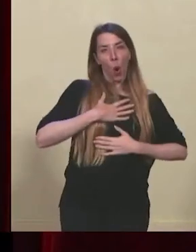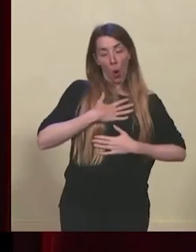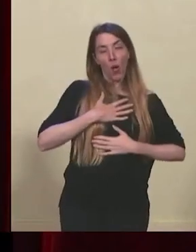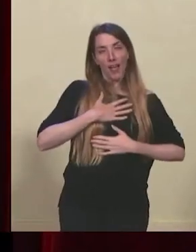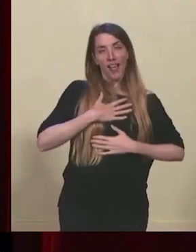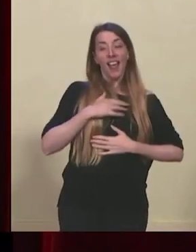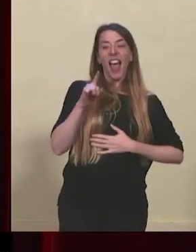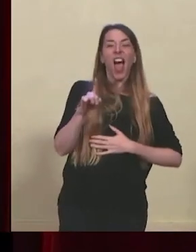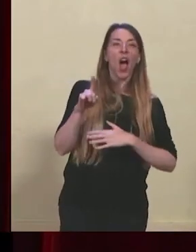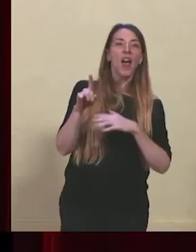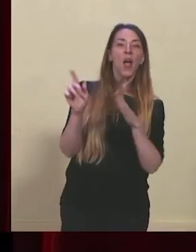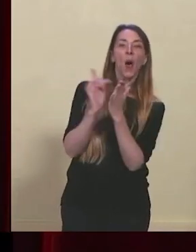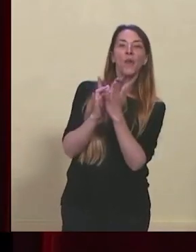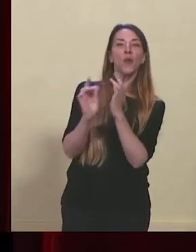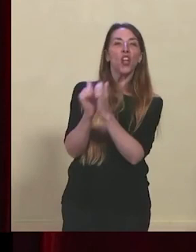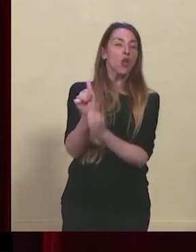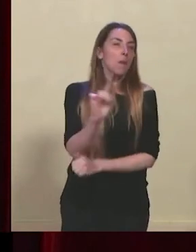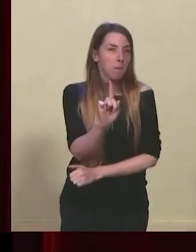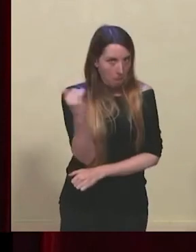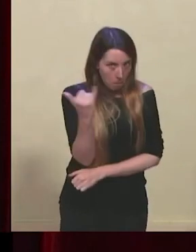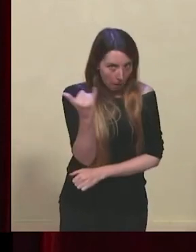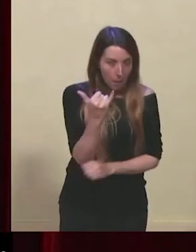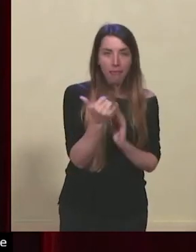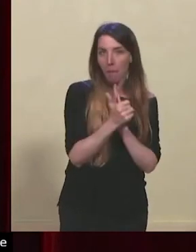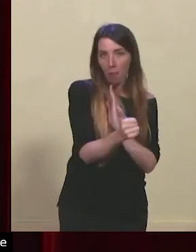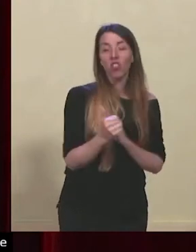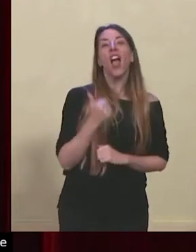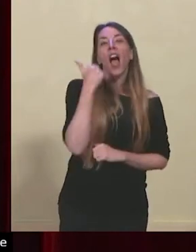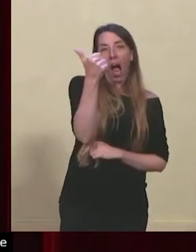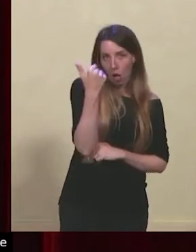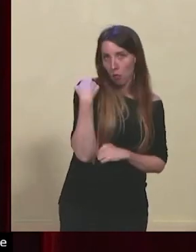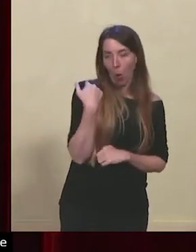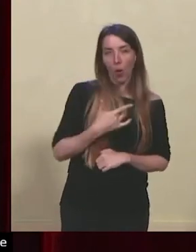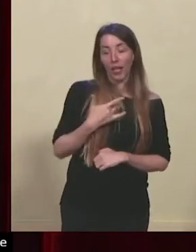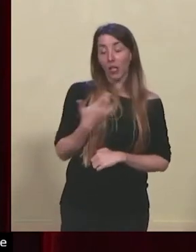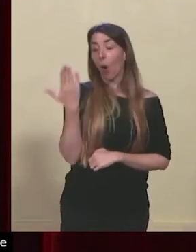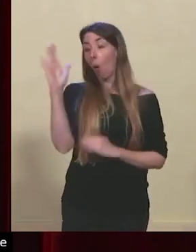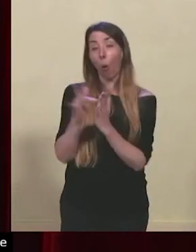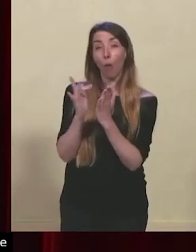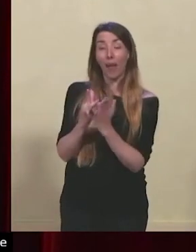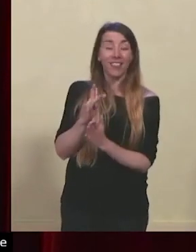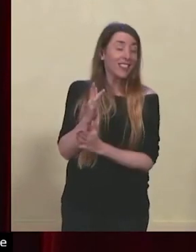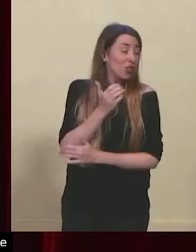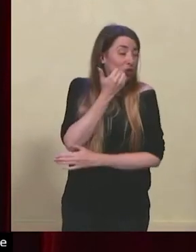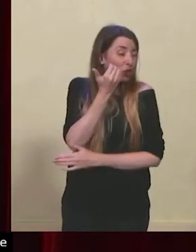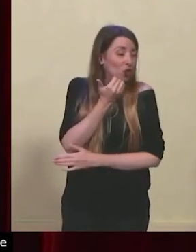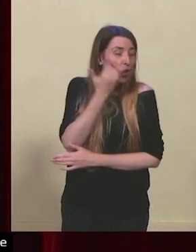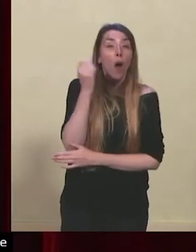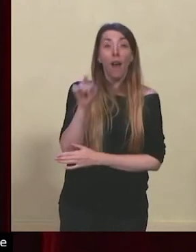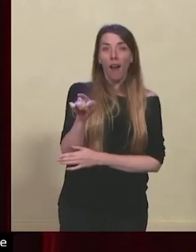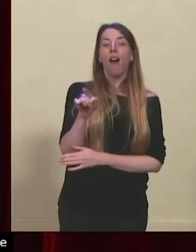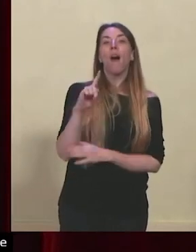Alors, Challenge, bon, c'est pas la peine de s'abonner parce qu'il y a un numéro qui est intéressant. Le reste, c'est hyper chiant. Il y a un numéro intéressant, c'est celui de